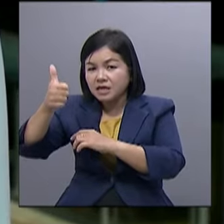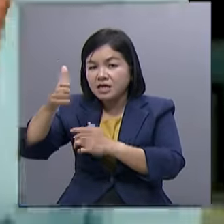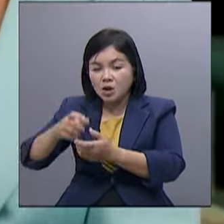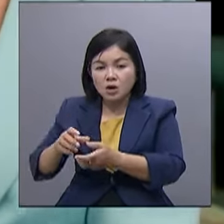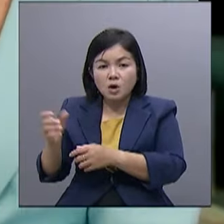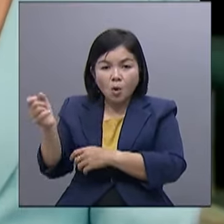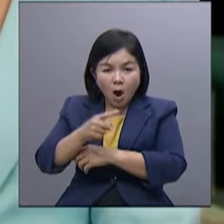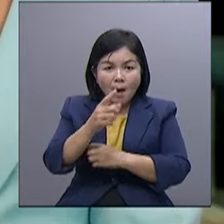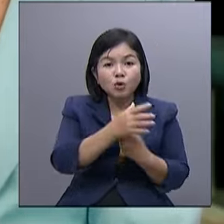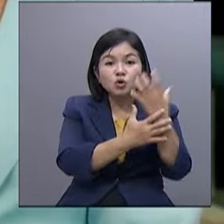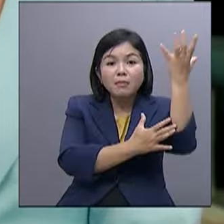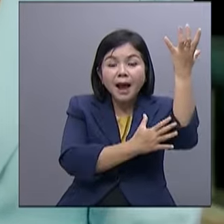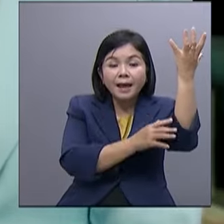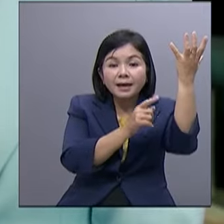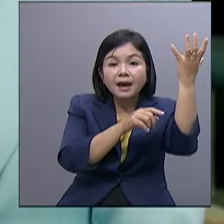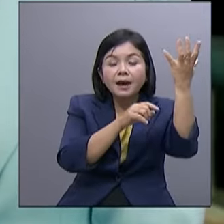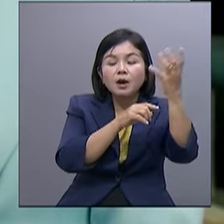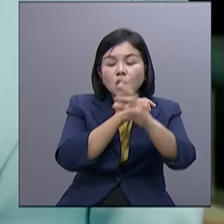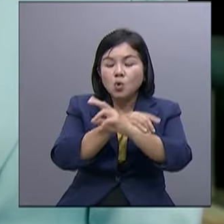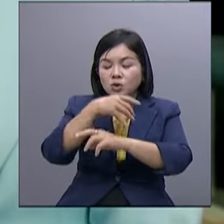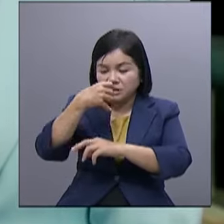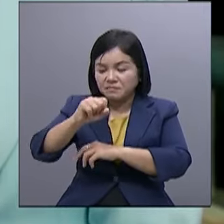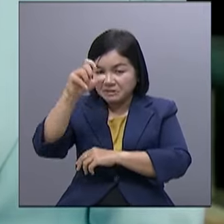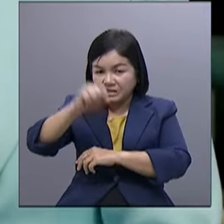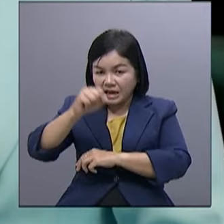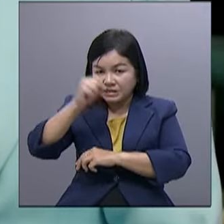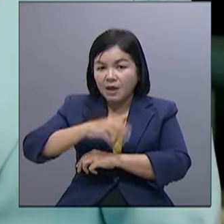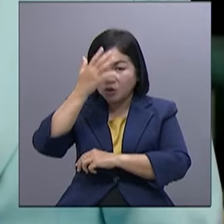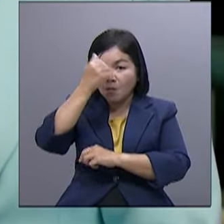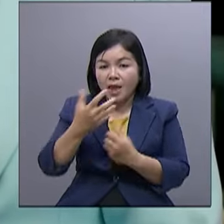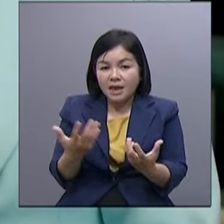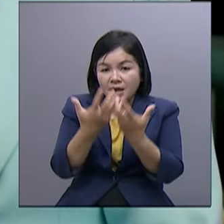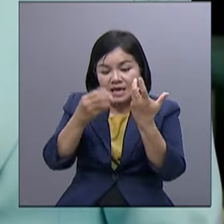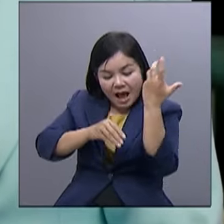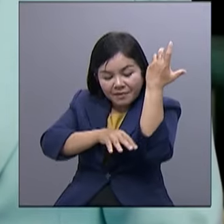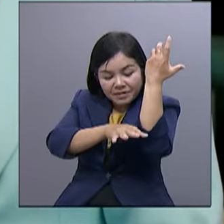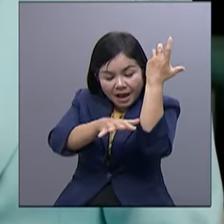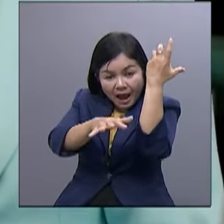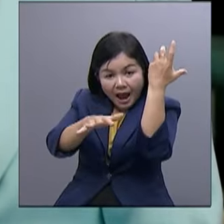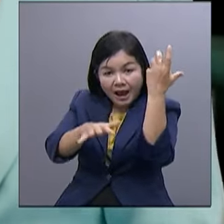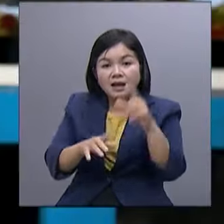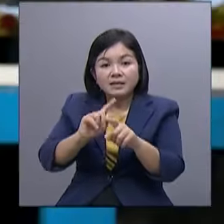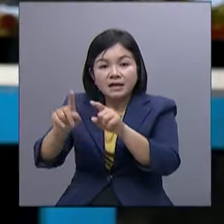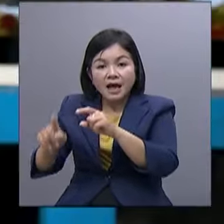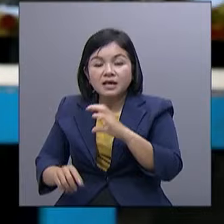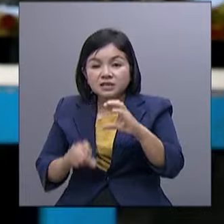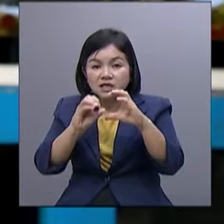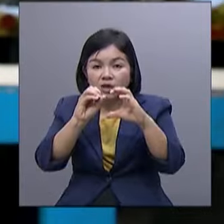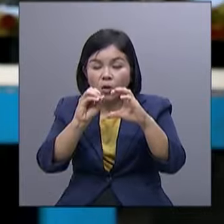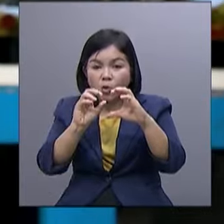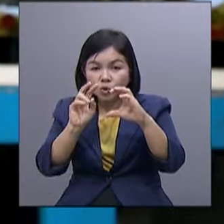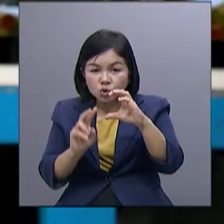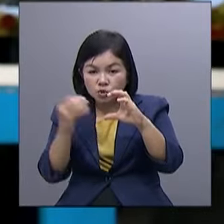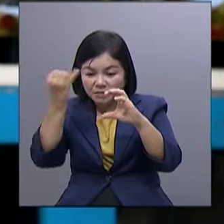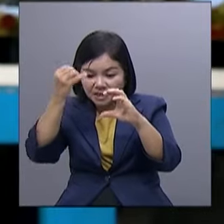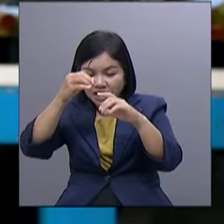เท่ามากกว่าครับเอ่อนี่เป็นงานศึกษากันทั่วโลกนะครับจริงๆมากกว่านั้นด้วยทรัพยก็ถ้าเกิดเอาข้อมูลของสึมิโซเนียนหรืออะไรเพียงแต่ว่าเอางๆ